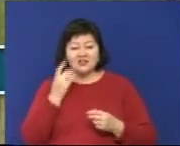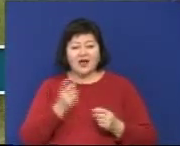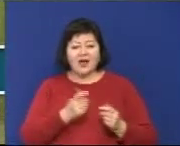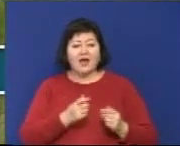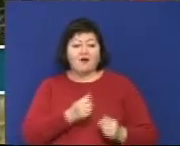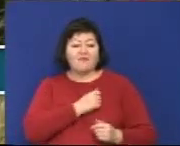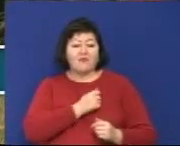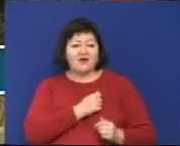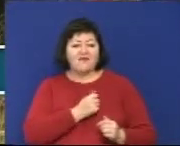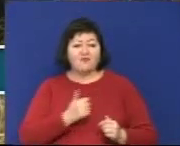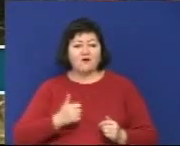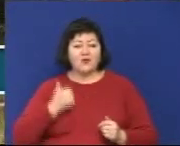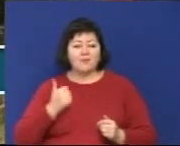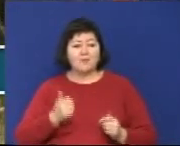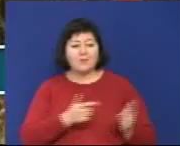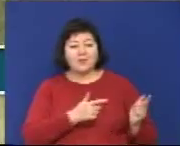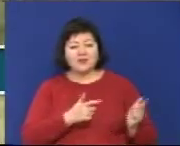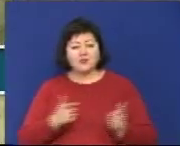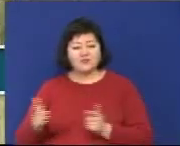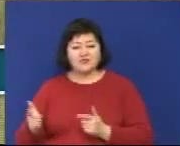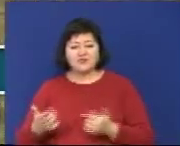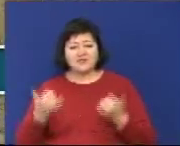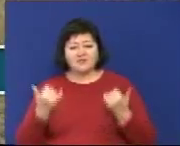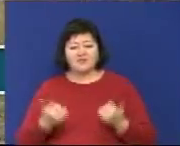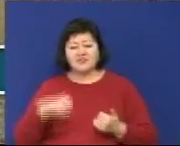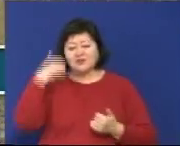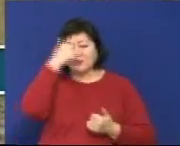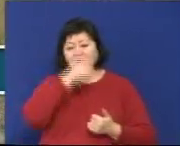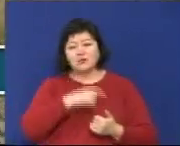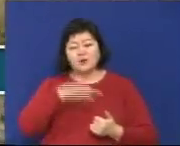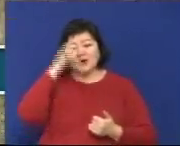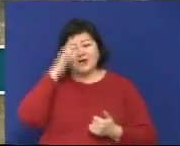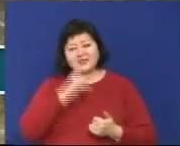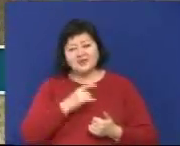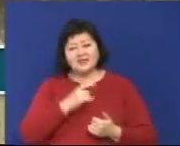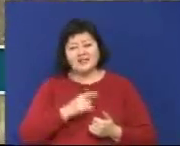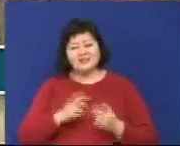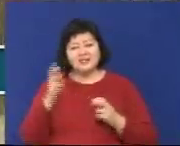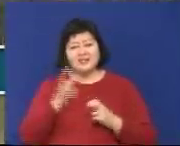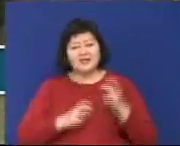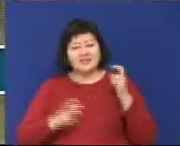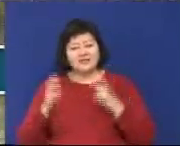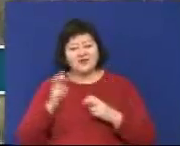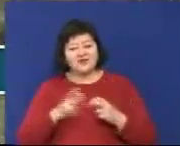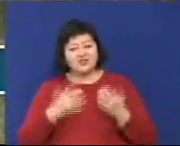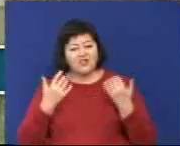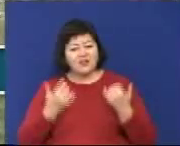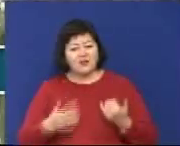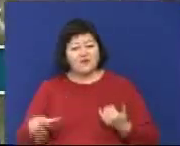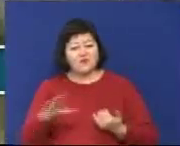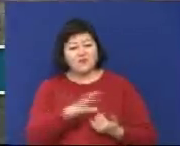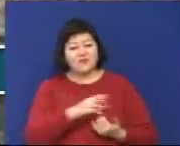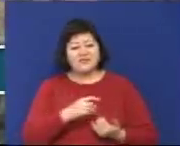и постоянно повышают свое мастерство. В этом году казахстанские разведчики с военнослужащими Пакистана и России на